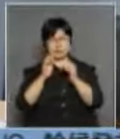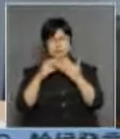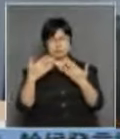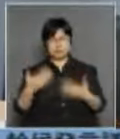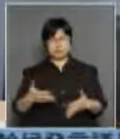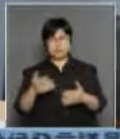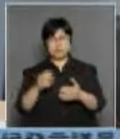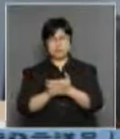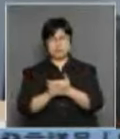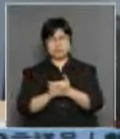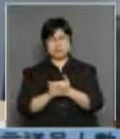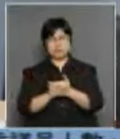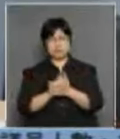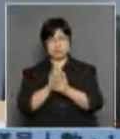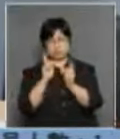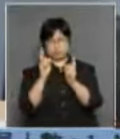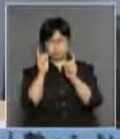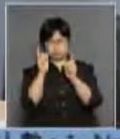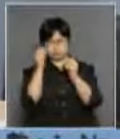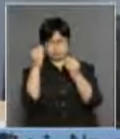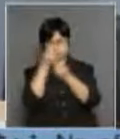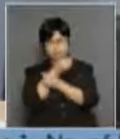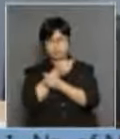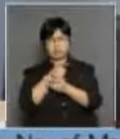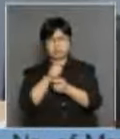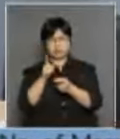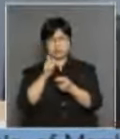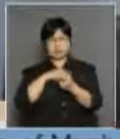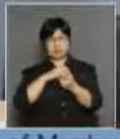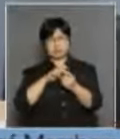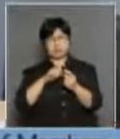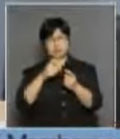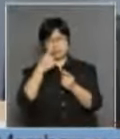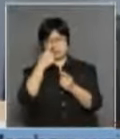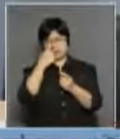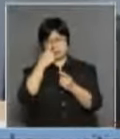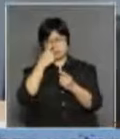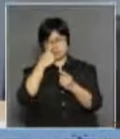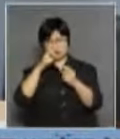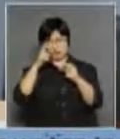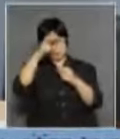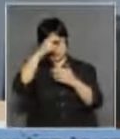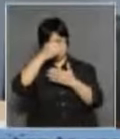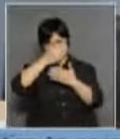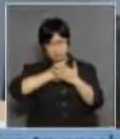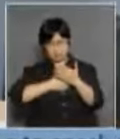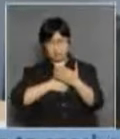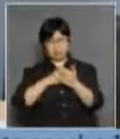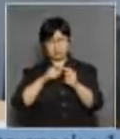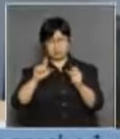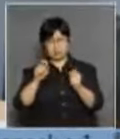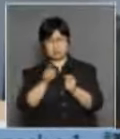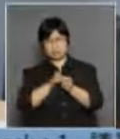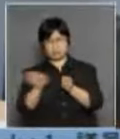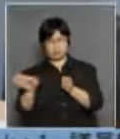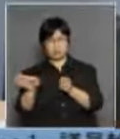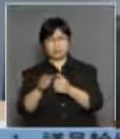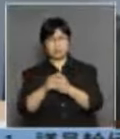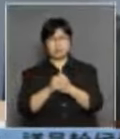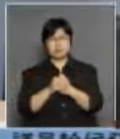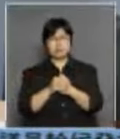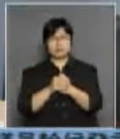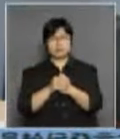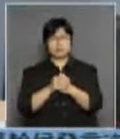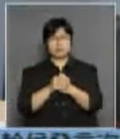嘅狸貓換太子、歪離 CY 政綱嘅原意。咁佢指出咩呢？就係話。